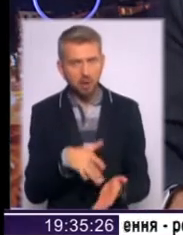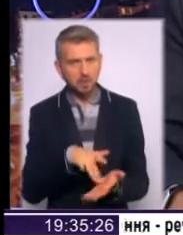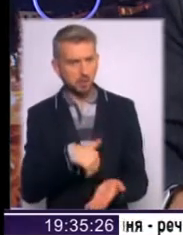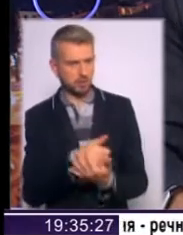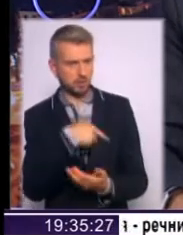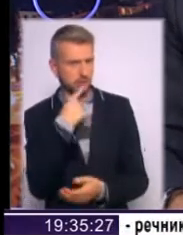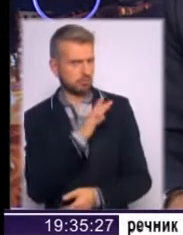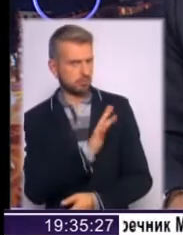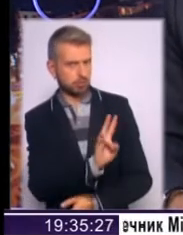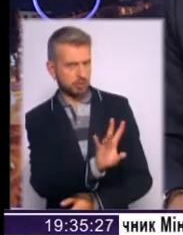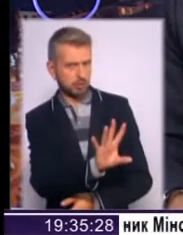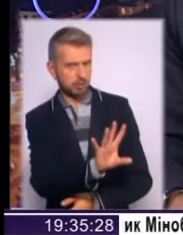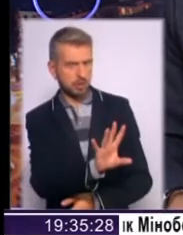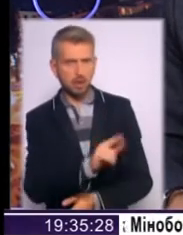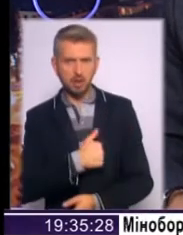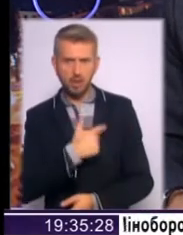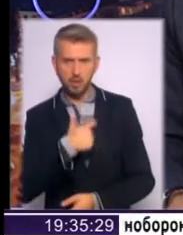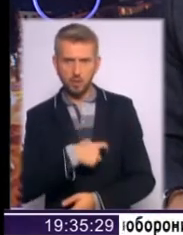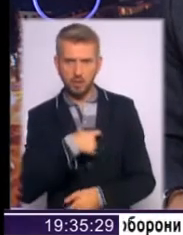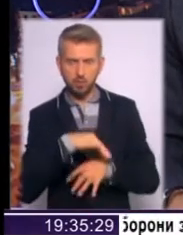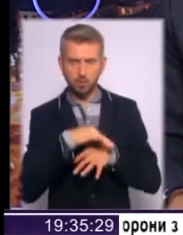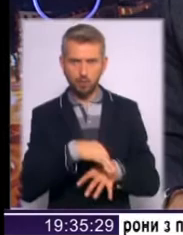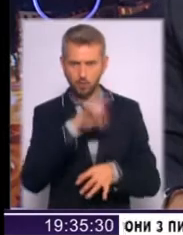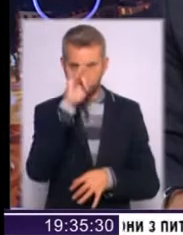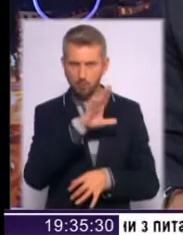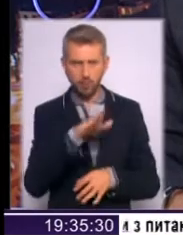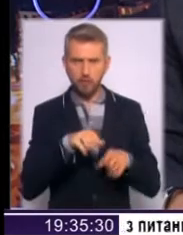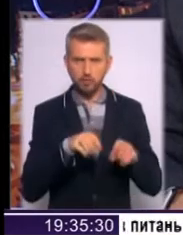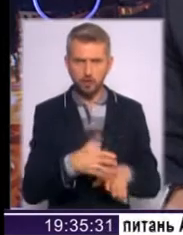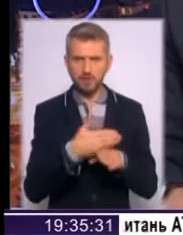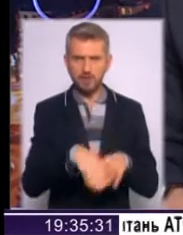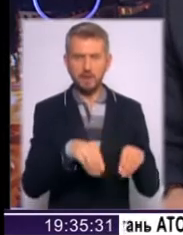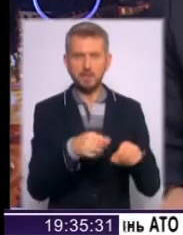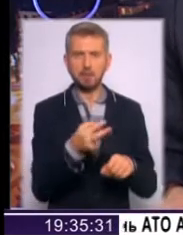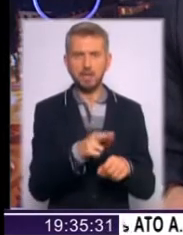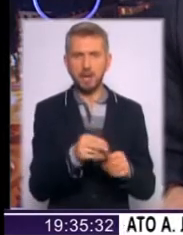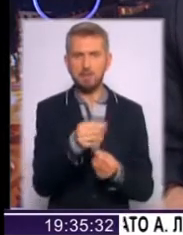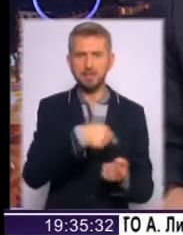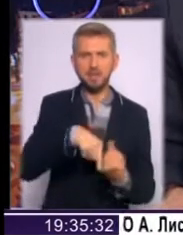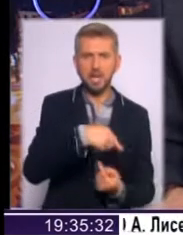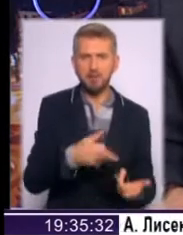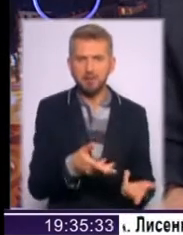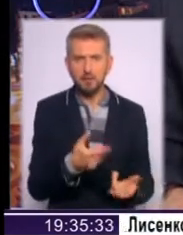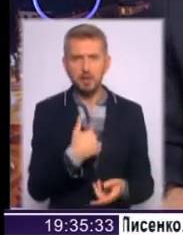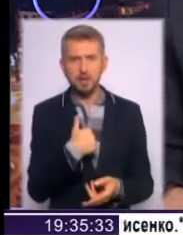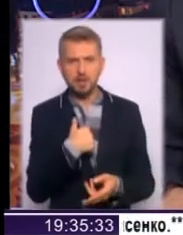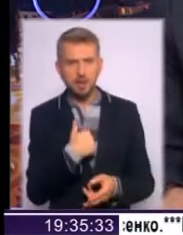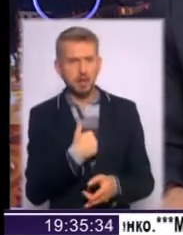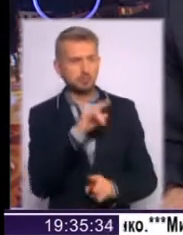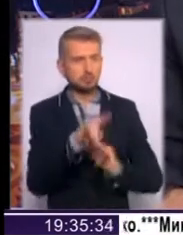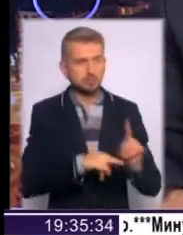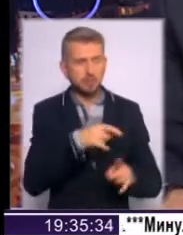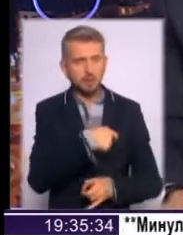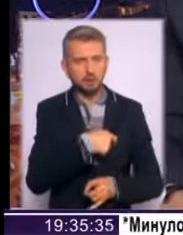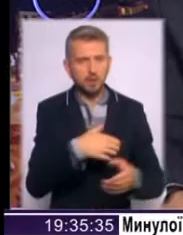кажуть, позвольте. Я в себе проводив непопулярні рішення, виділяв землю для підприємств цих. Я переконував депутатський